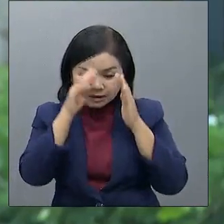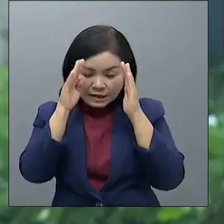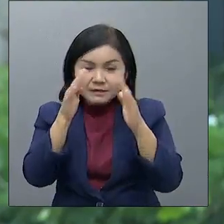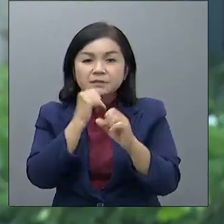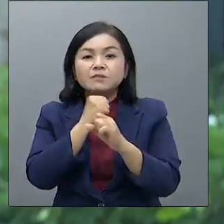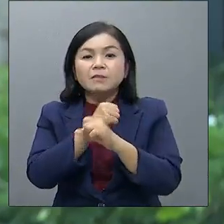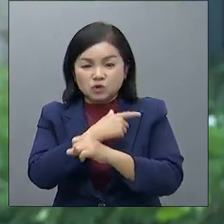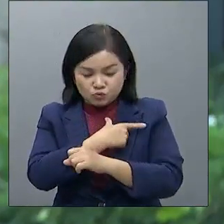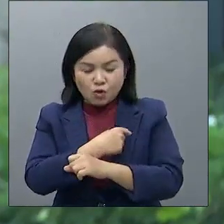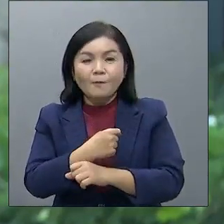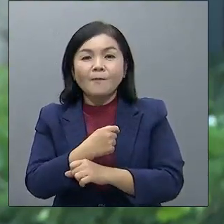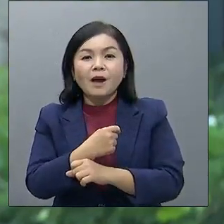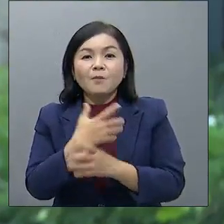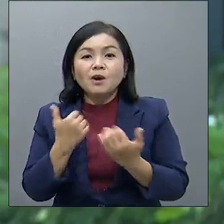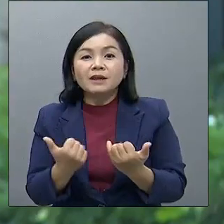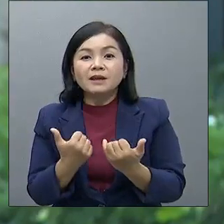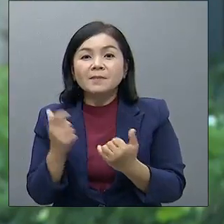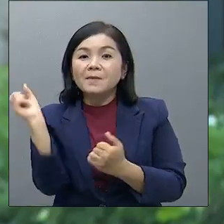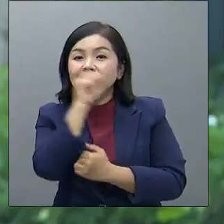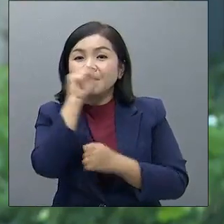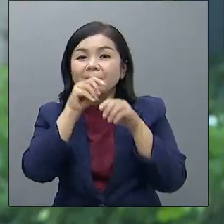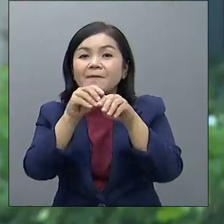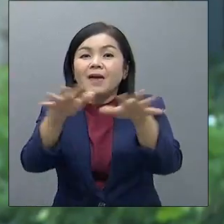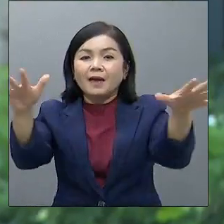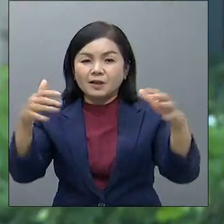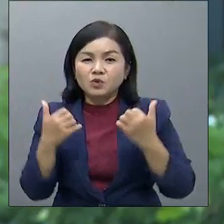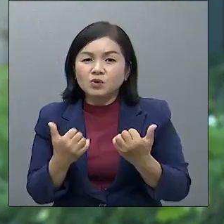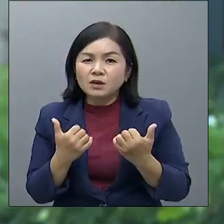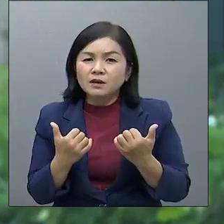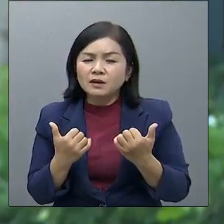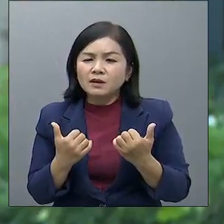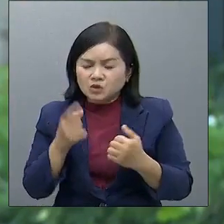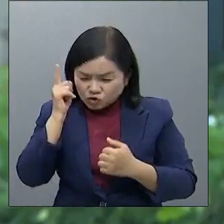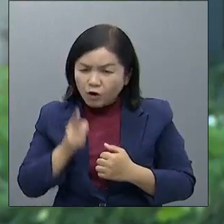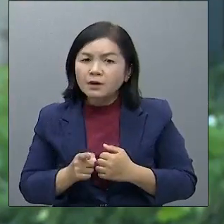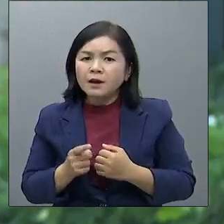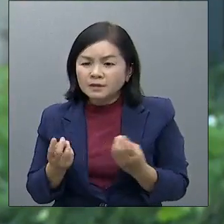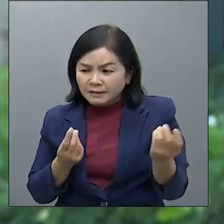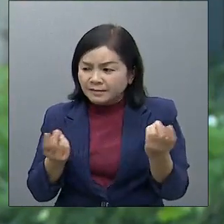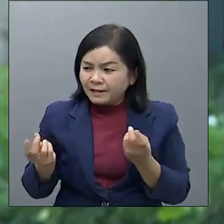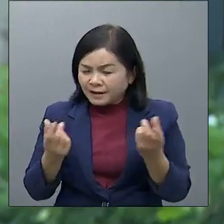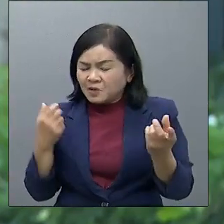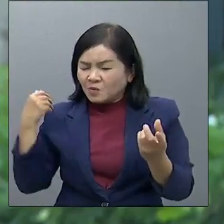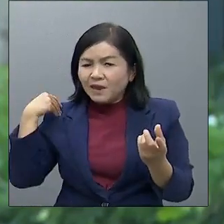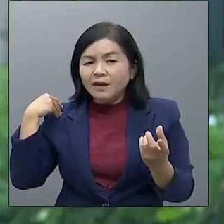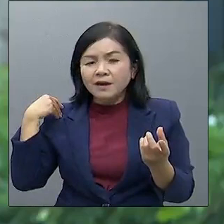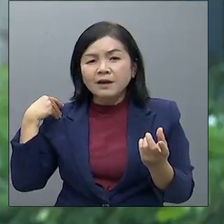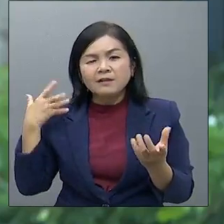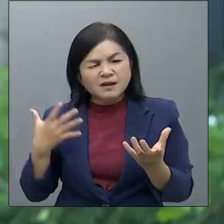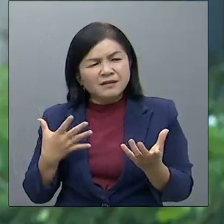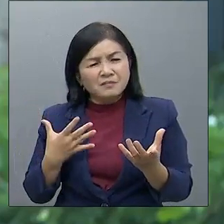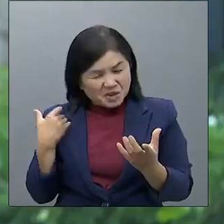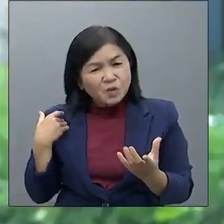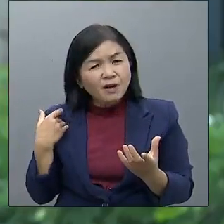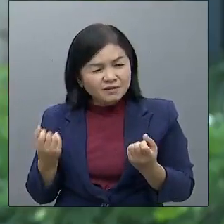อบแล้วทีนี้พอมาซิงเกิลเนี้ยมันก็พอบอกเฮ้ยมึงต้องเต้นด้วยนะเฮ้ยมีเต้นด้วยนะอะไรเงี้ยบอกมีเต้น